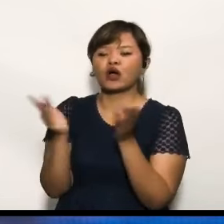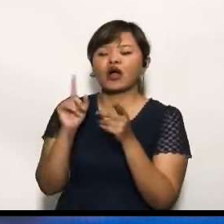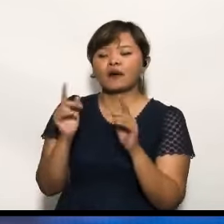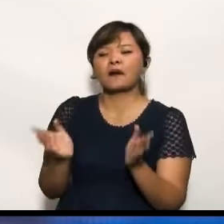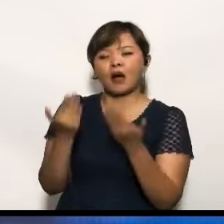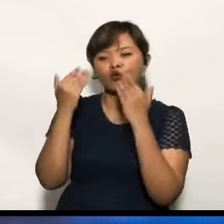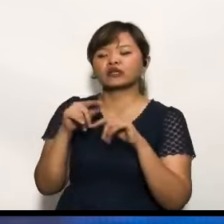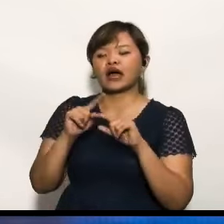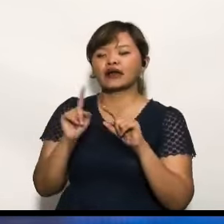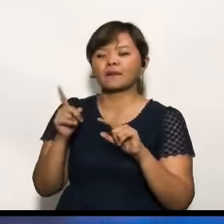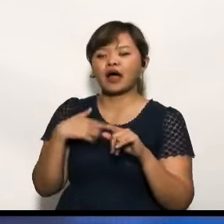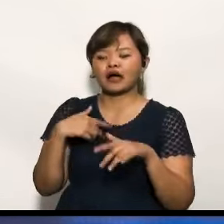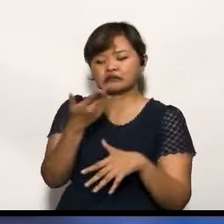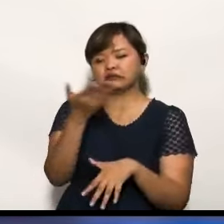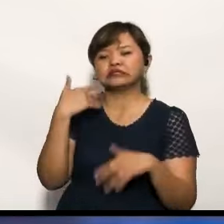the temple of God.